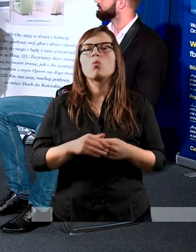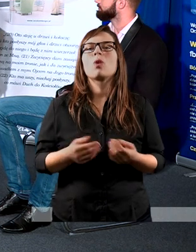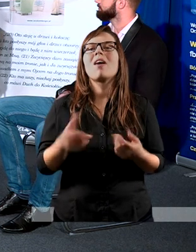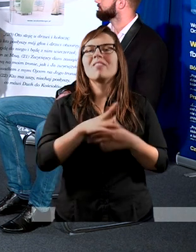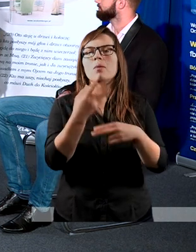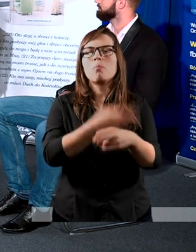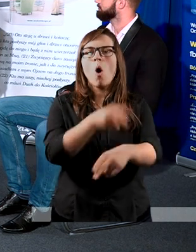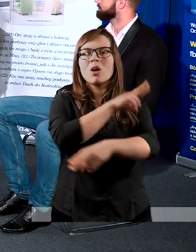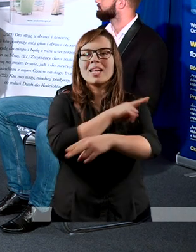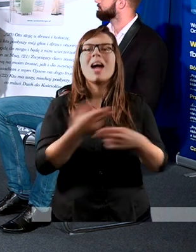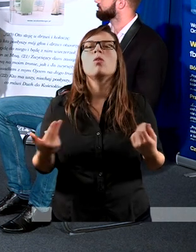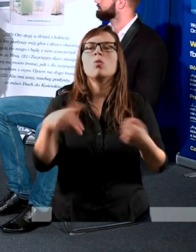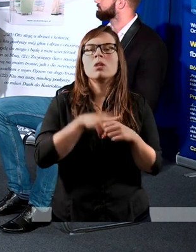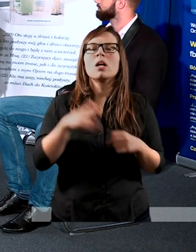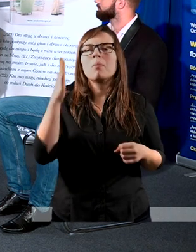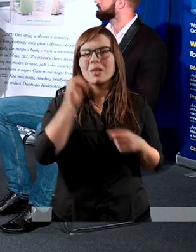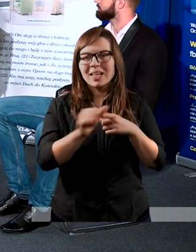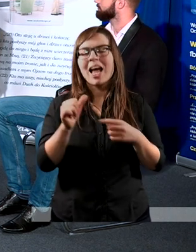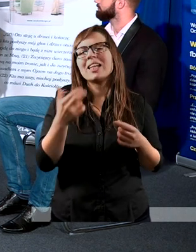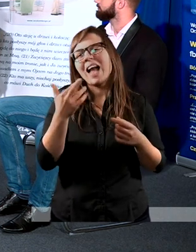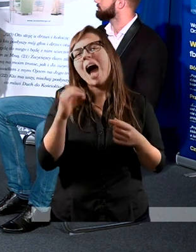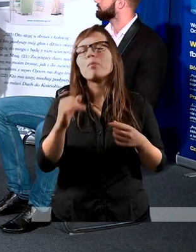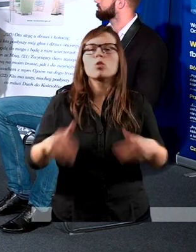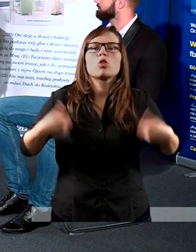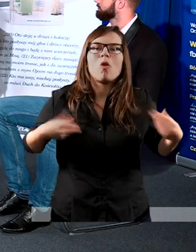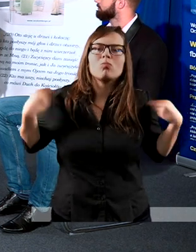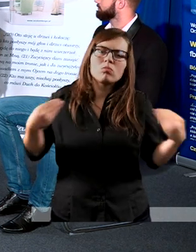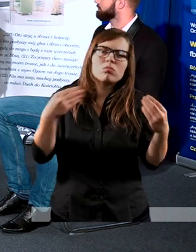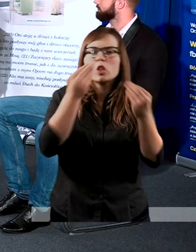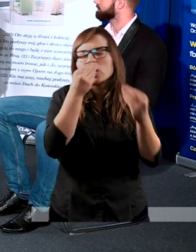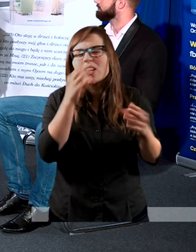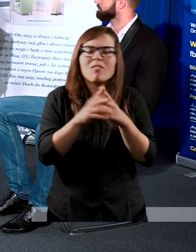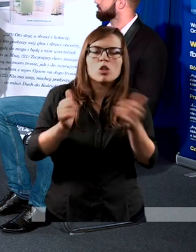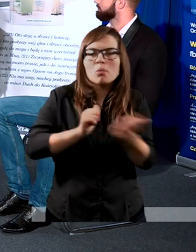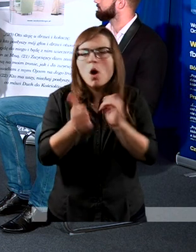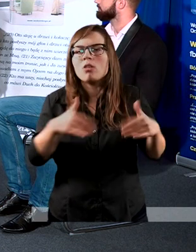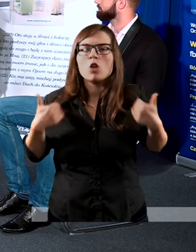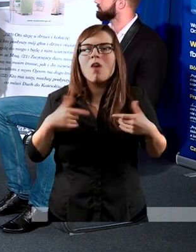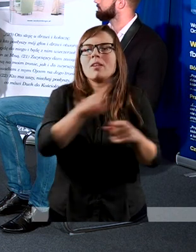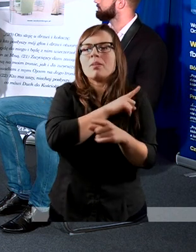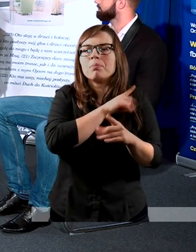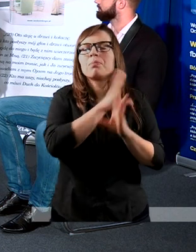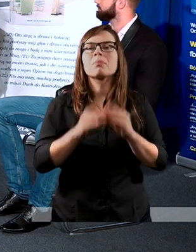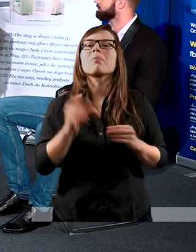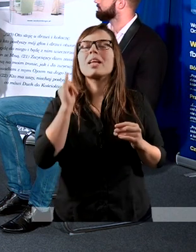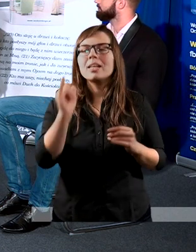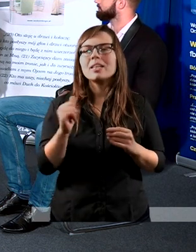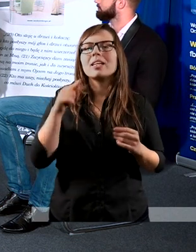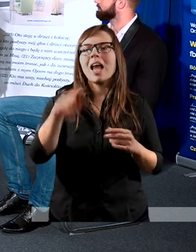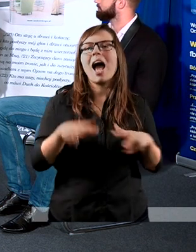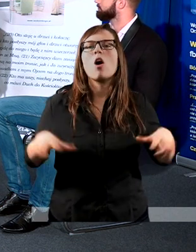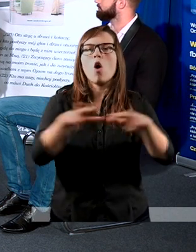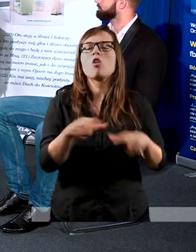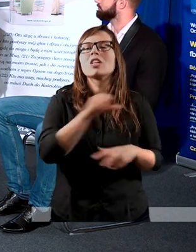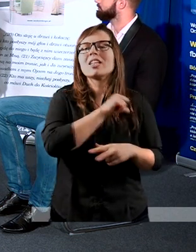w Poznaniu, która jest promotorką zdrowego trybu życia, odżywiania się, sportu i cała